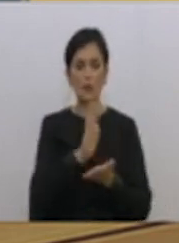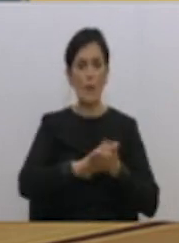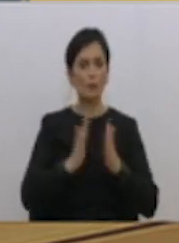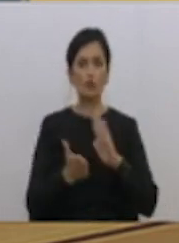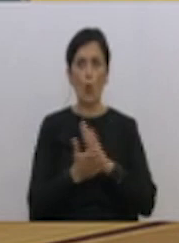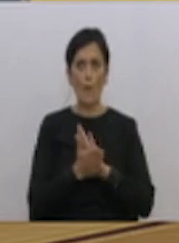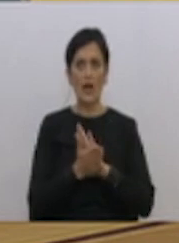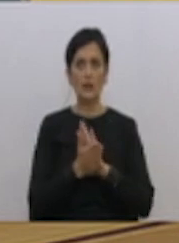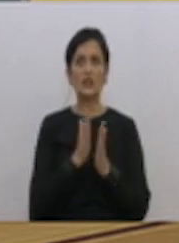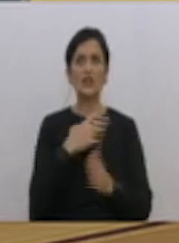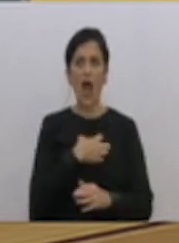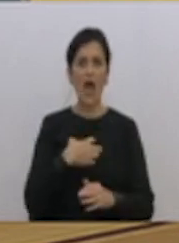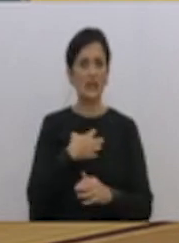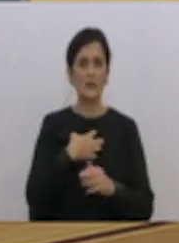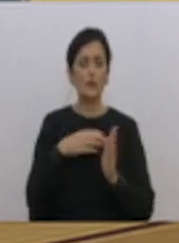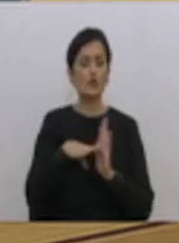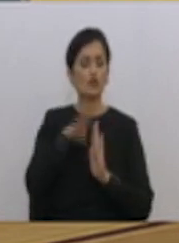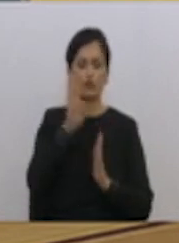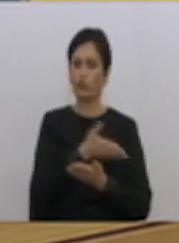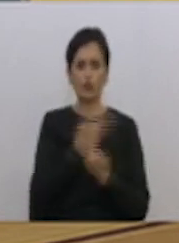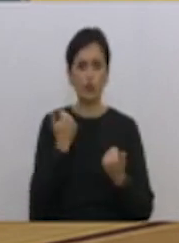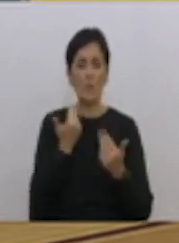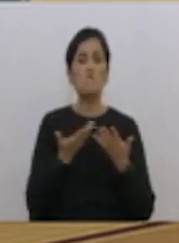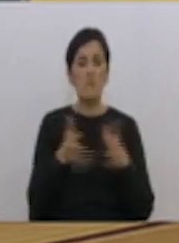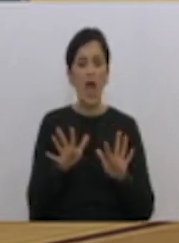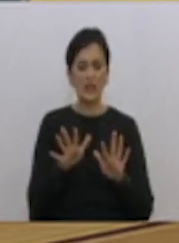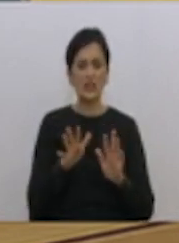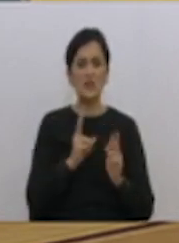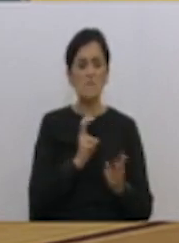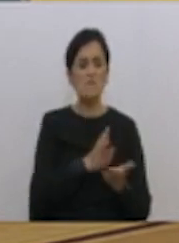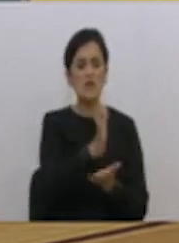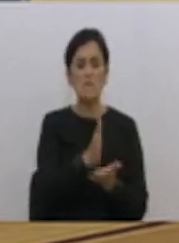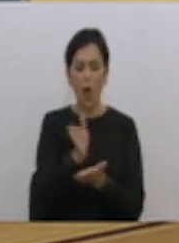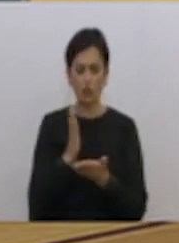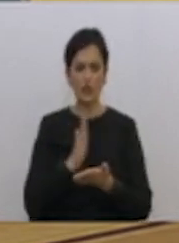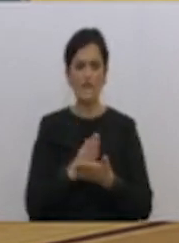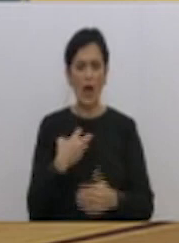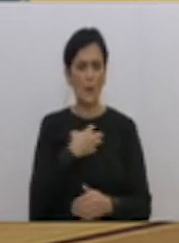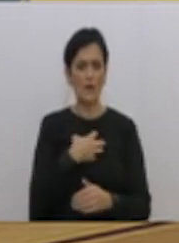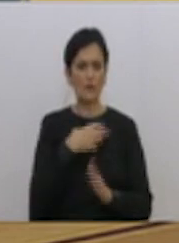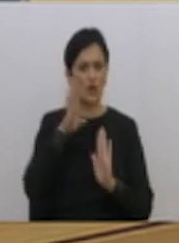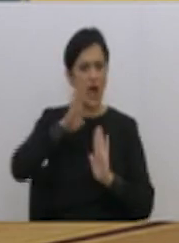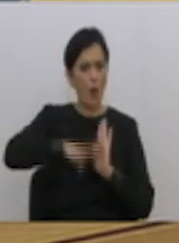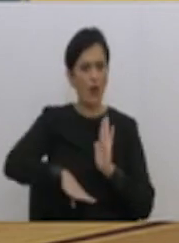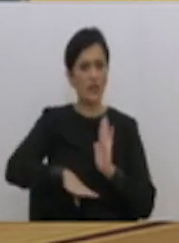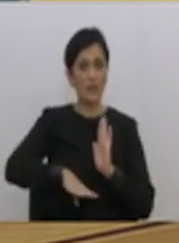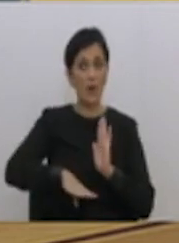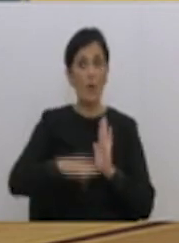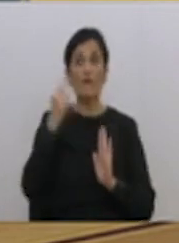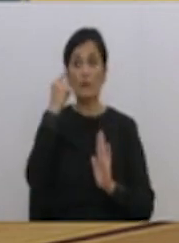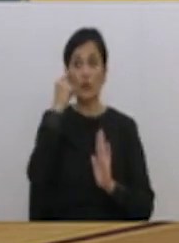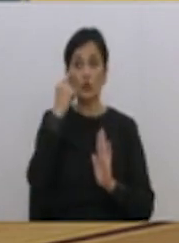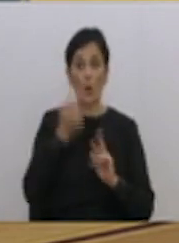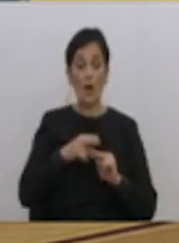მდგომარეობა არსებითად არ გაუმჯობესებულა. უფრო მეტიც, რიგი მიმართულებით გვაქვს მნიშვნელოვანი გაუარესებაც. Ფიქრობ,